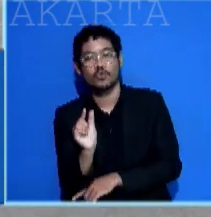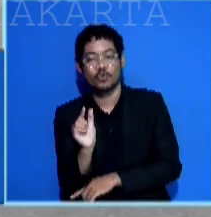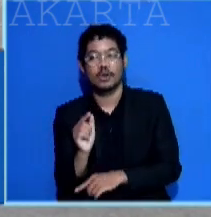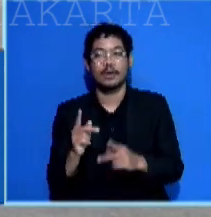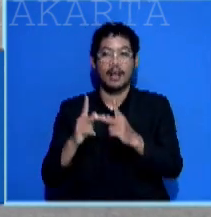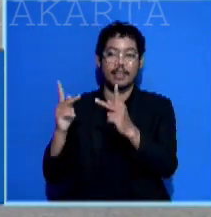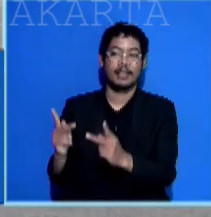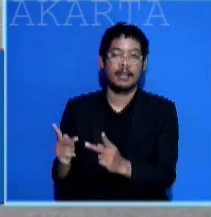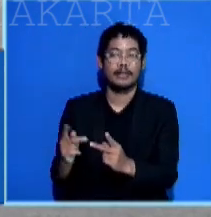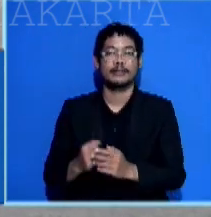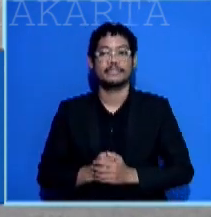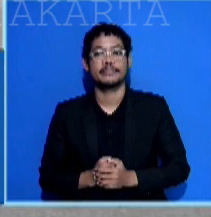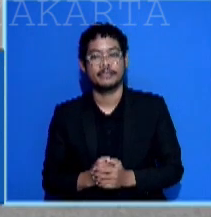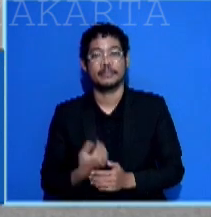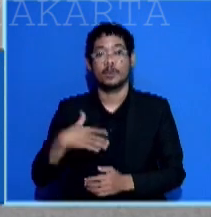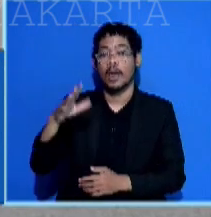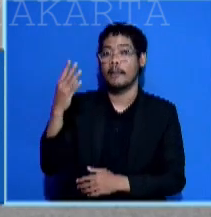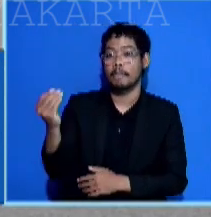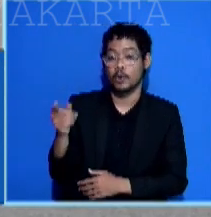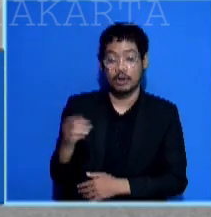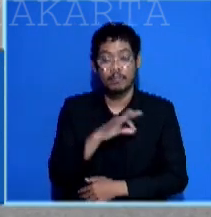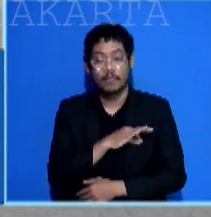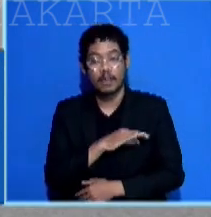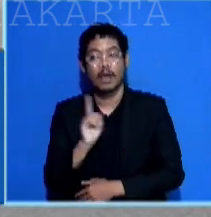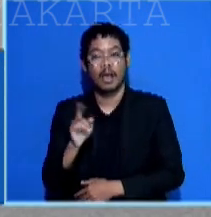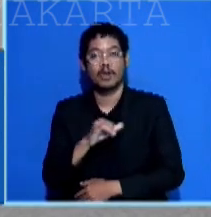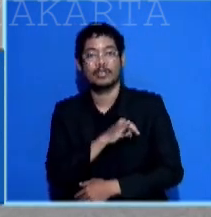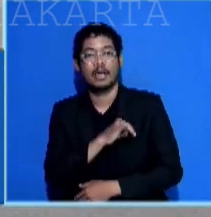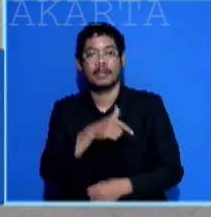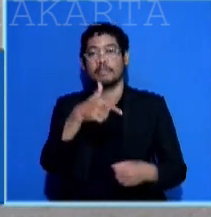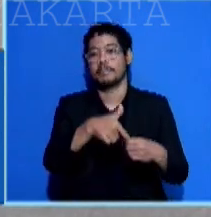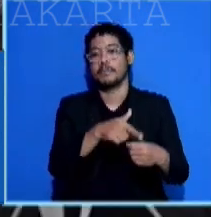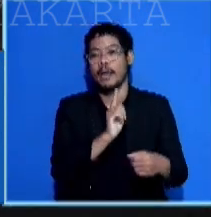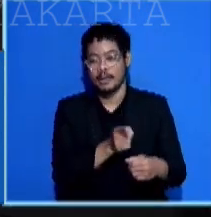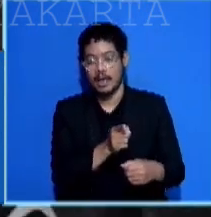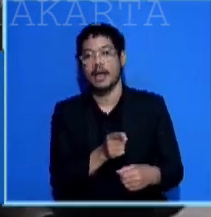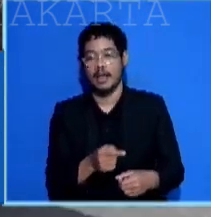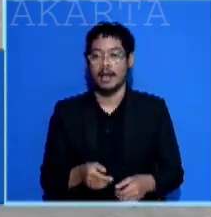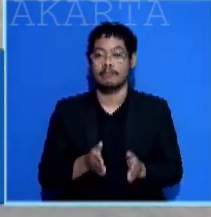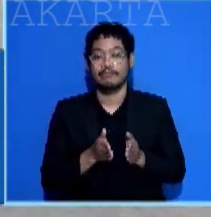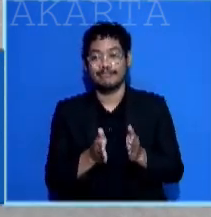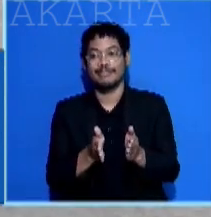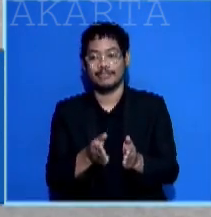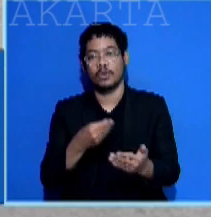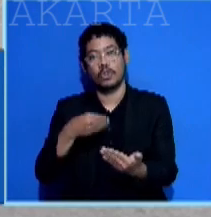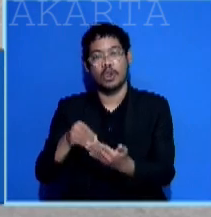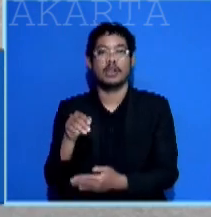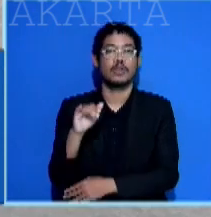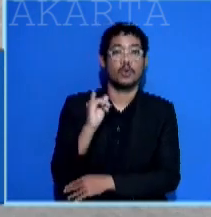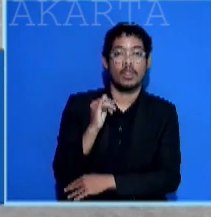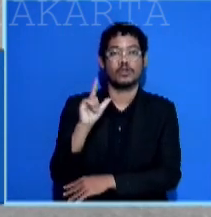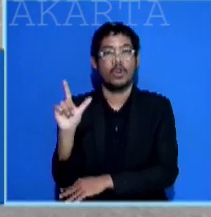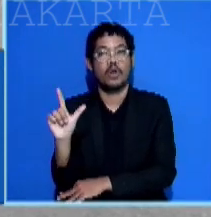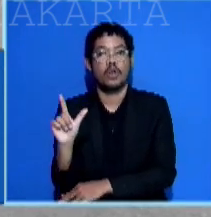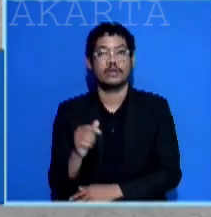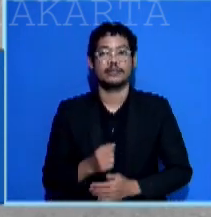Klaten pemudik juga bisa memanfaatkan layanan toilet dan SPBU mobile di sepanjang jalur fungsional Tol Solo Jogja jika